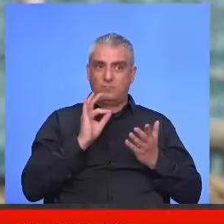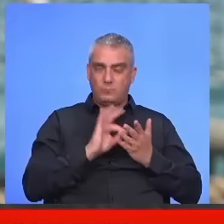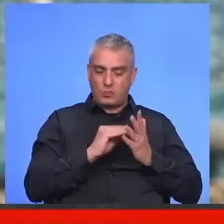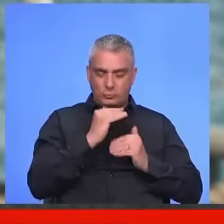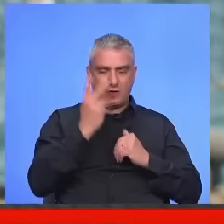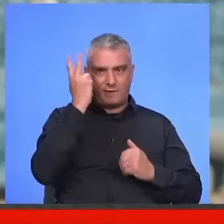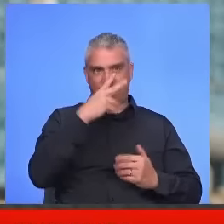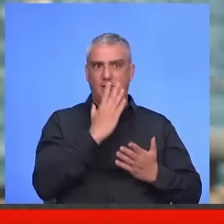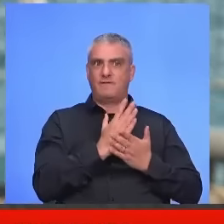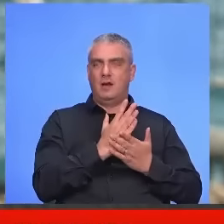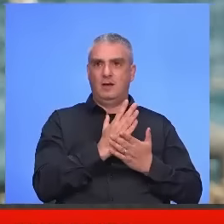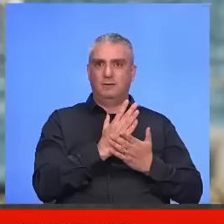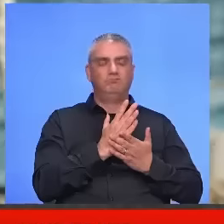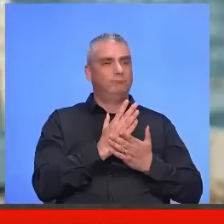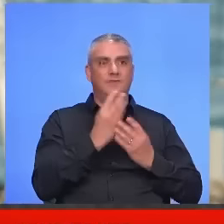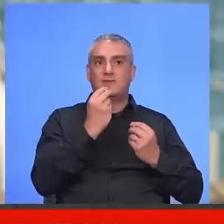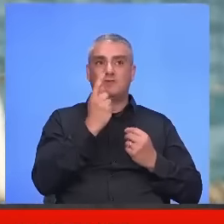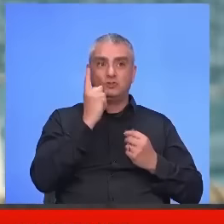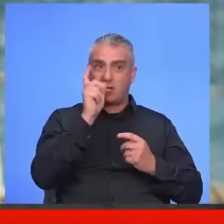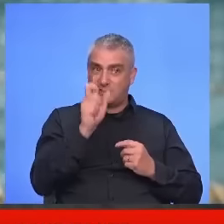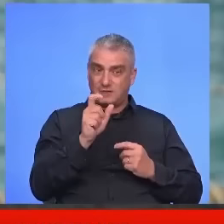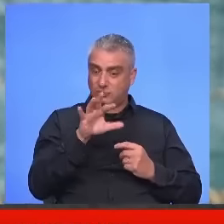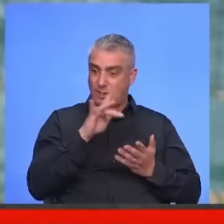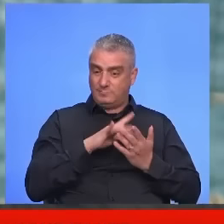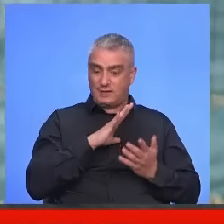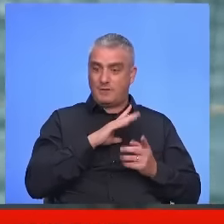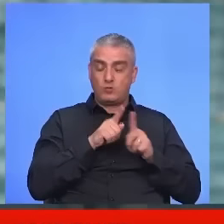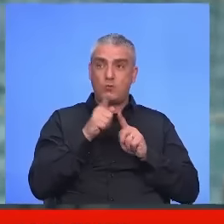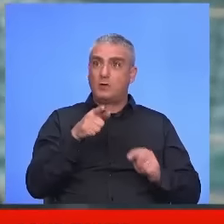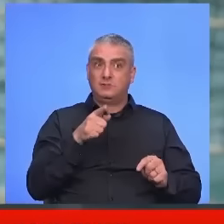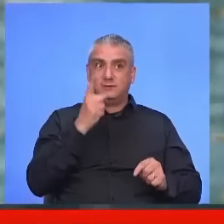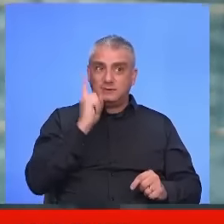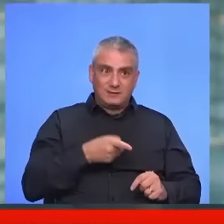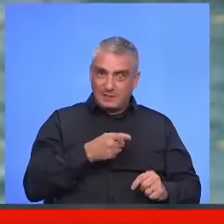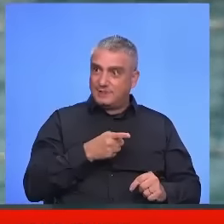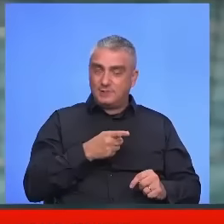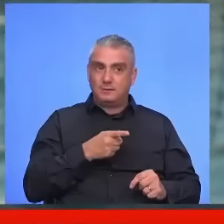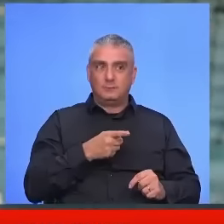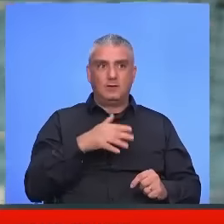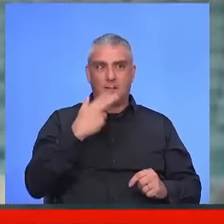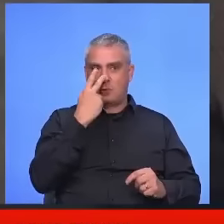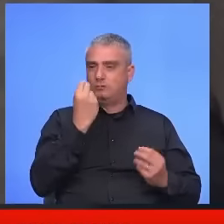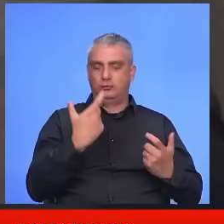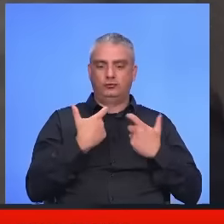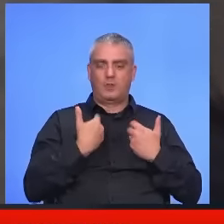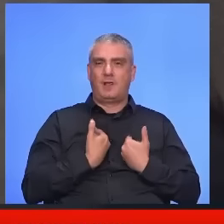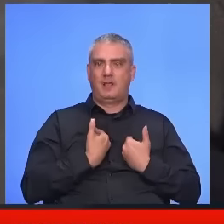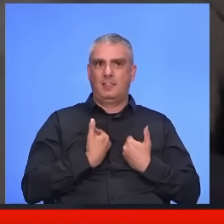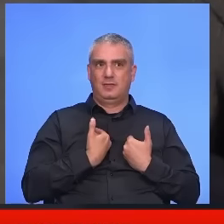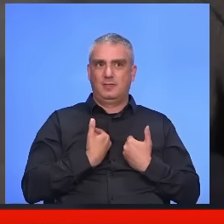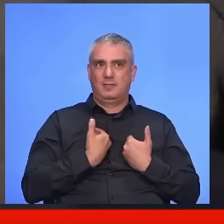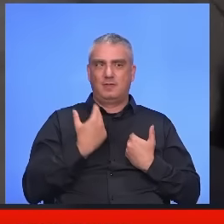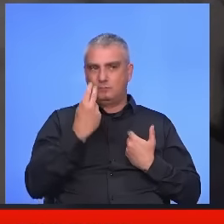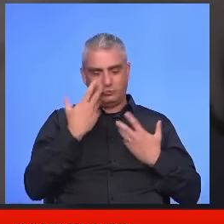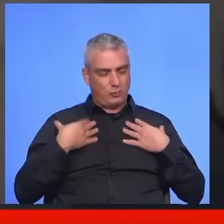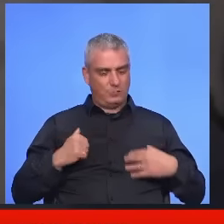ובאותו שלב הבנתי שהדבר שאותו אזרח שמצוי באיום כזה צריך, זה לראות מישהו שמגן עליו. לראות מישהו